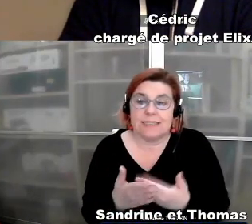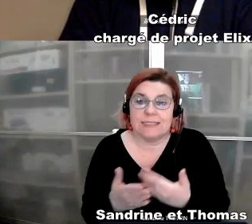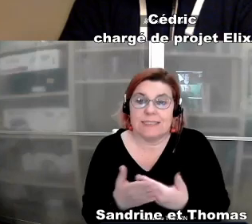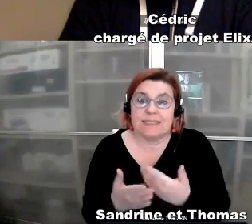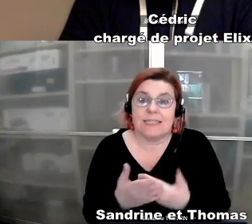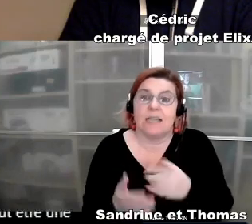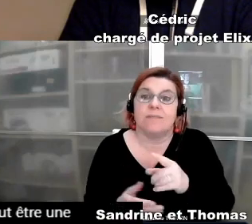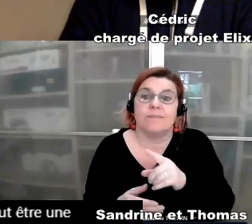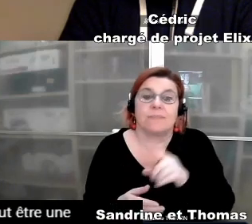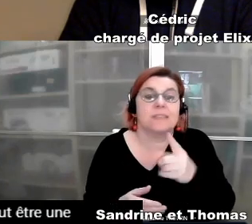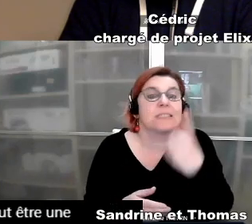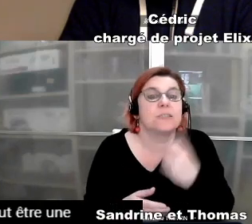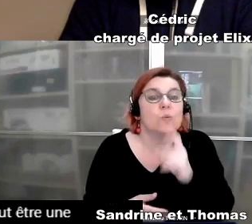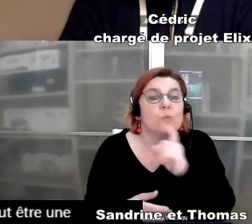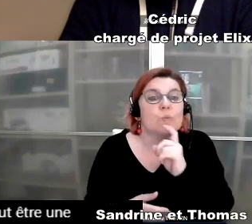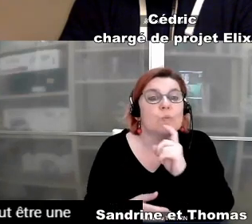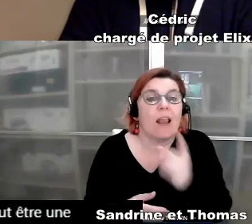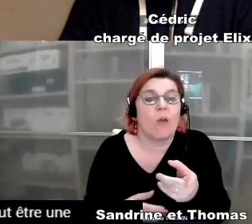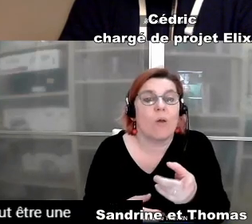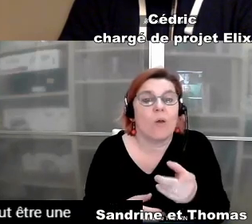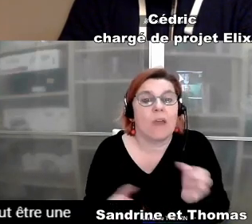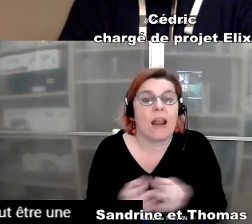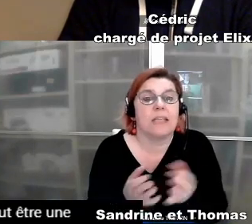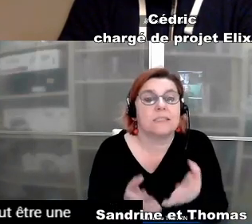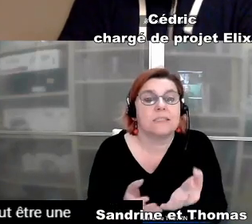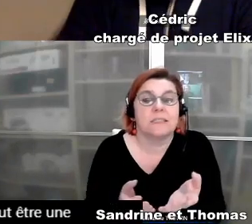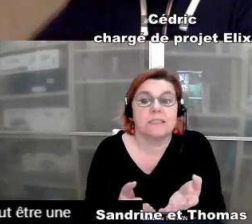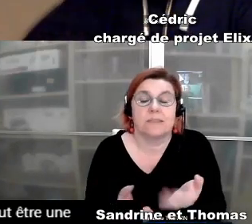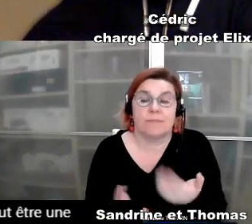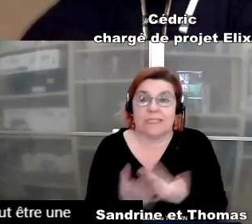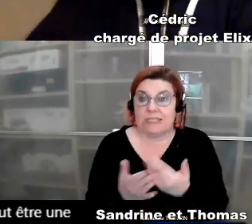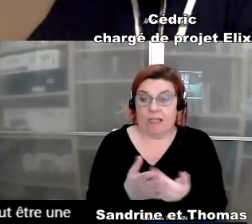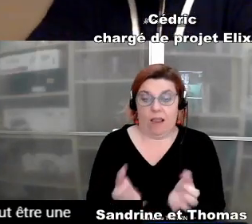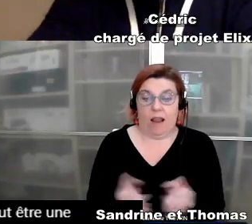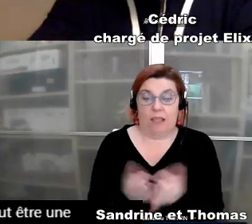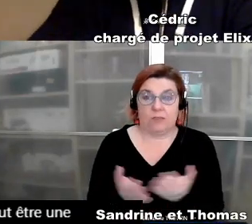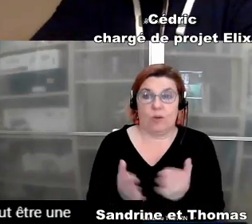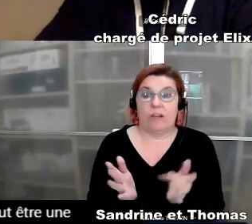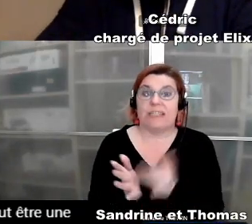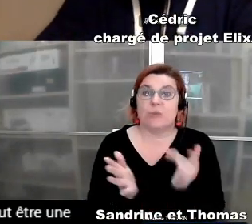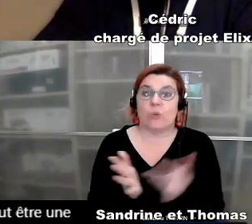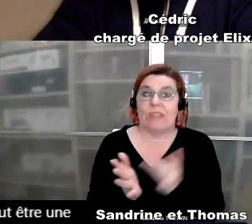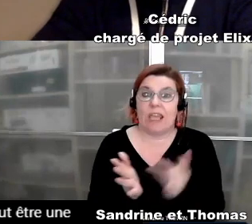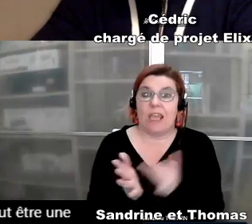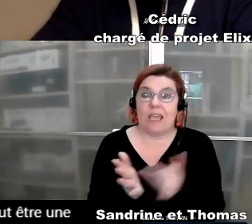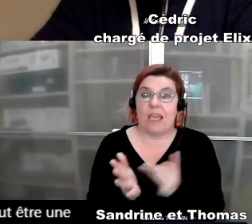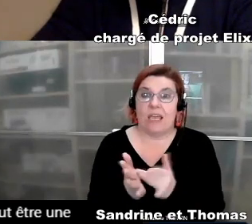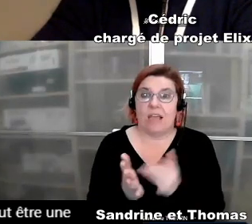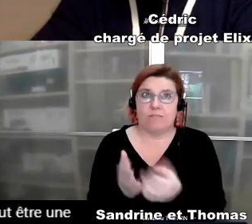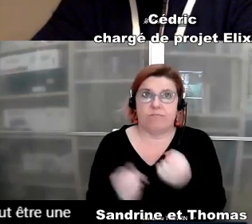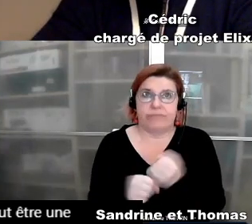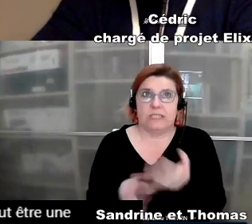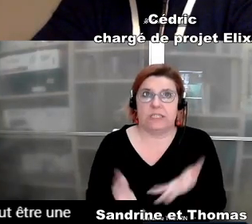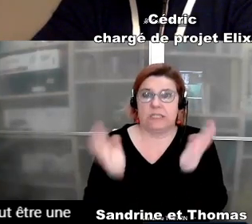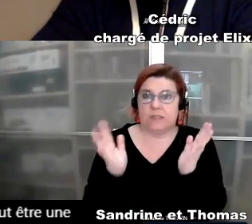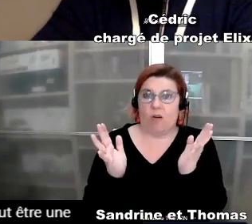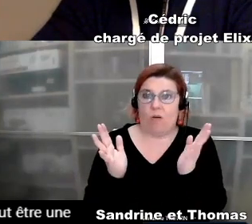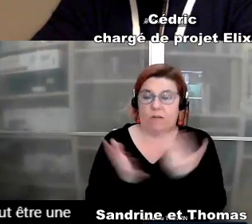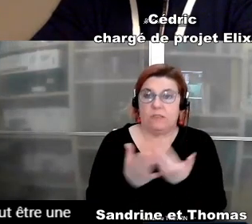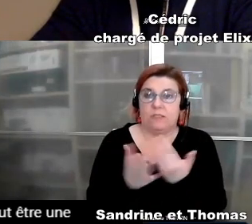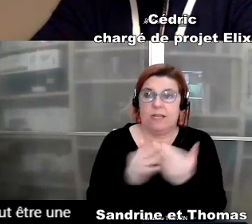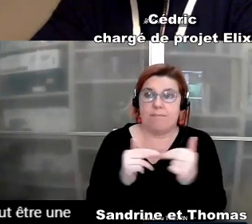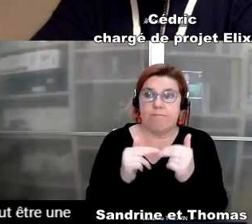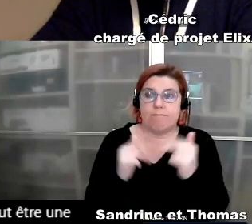question initiale sur Elix, à la base, Elix, c'est un dictionnaire, hein, qu'on a créé il y a une dizaine d'années pour servir de passerelle entre le français